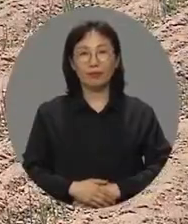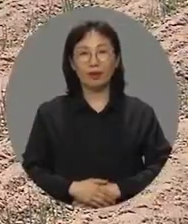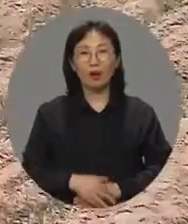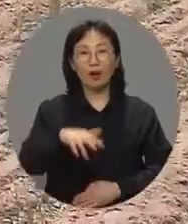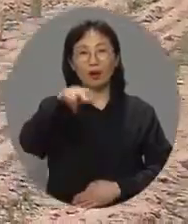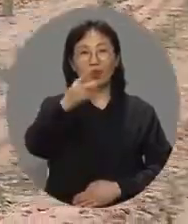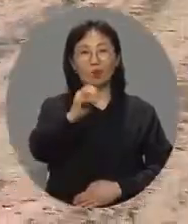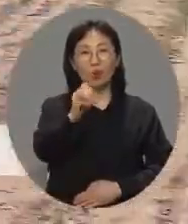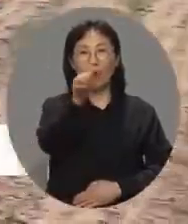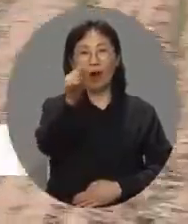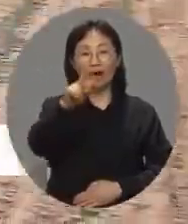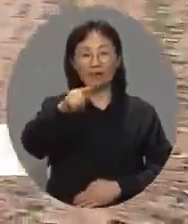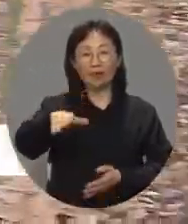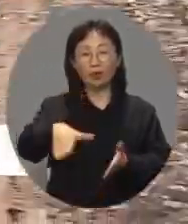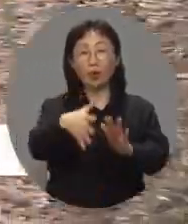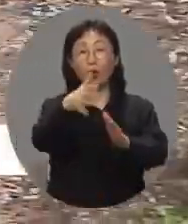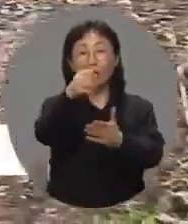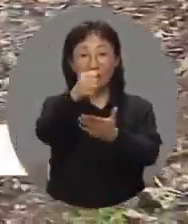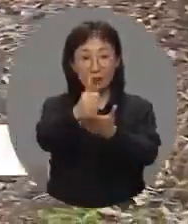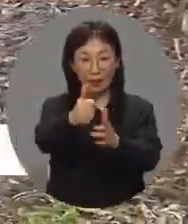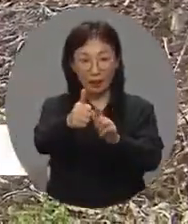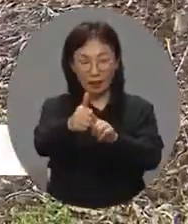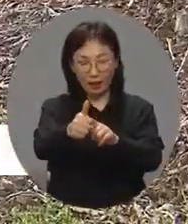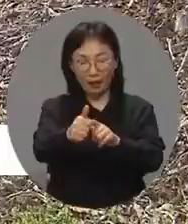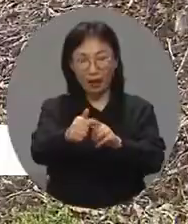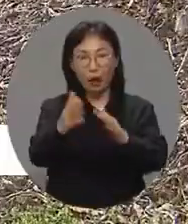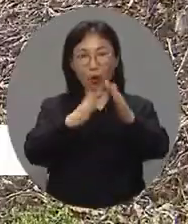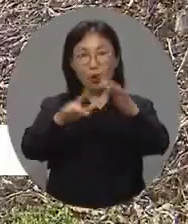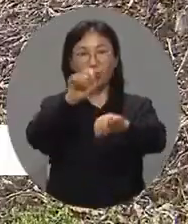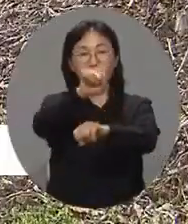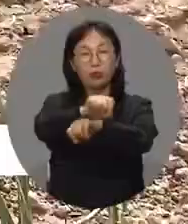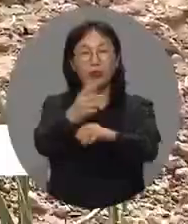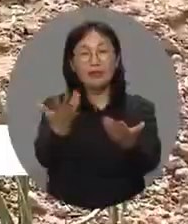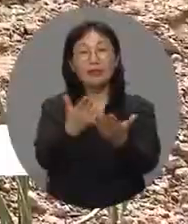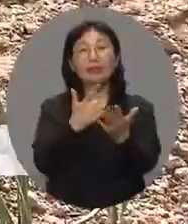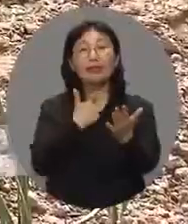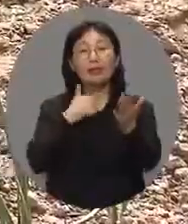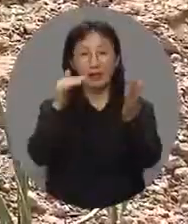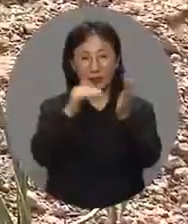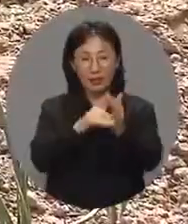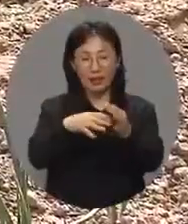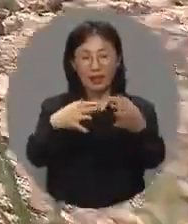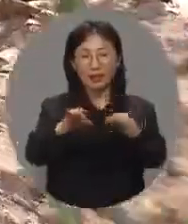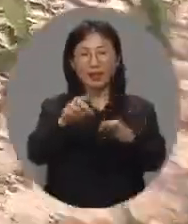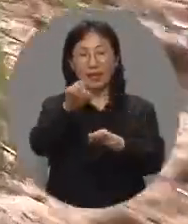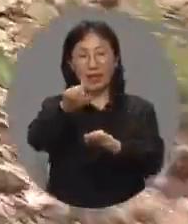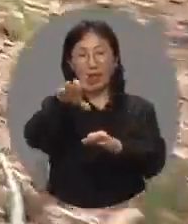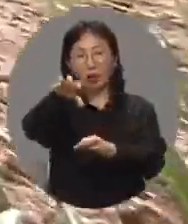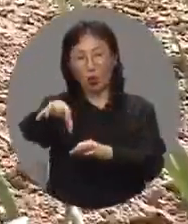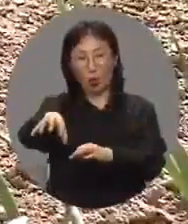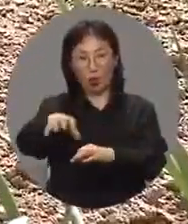송하진 도지사가 공무원으로 재직하던 지난 1996년에 매입한 김제의 한 농지입니다.